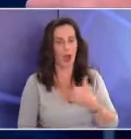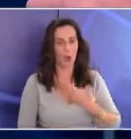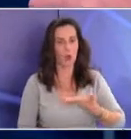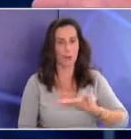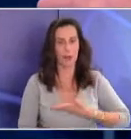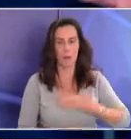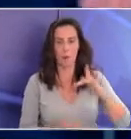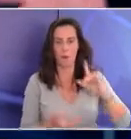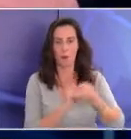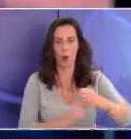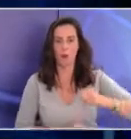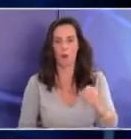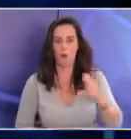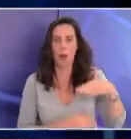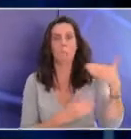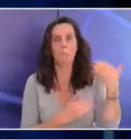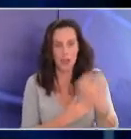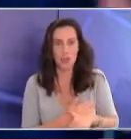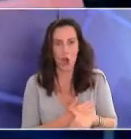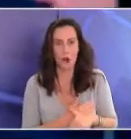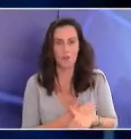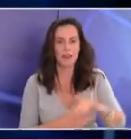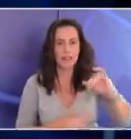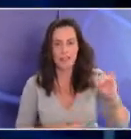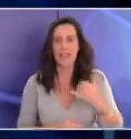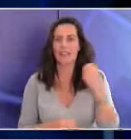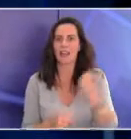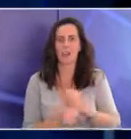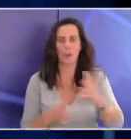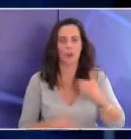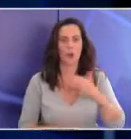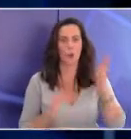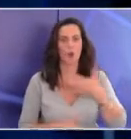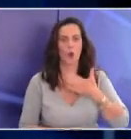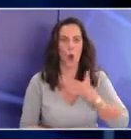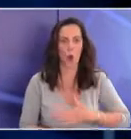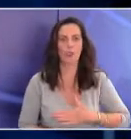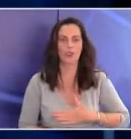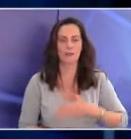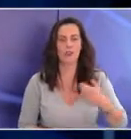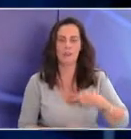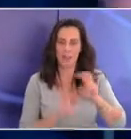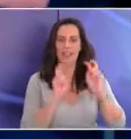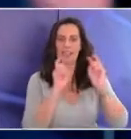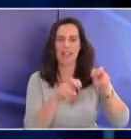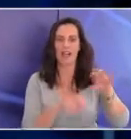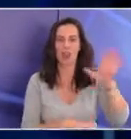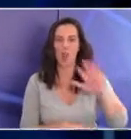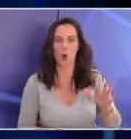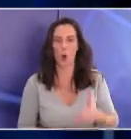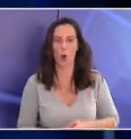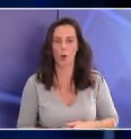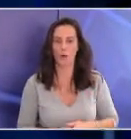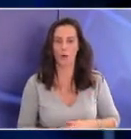נקבל את המקום של סקוטלנד, ואולי בסופו של דבר כן נעשה את מה שאנחנו כל כך רוצים לעשות, ולהיות גם כן ביורו, אם לא נעפיל